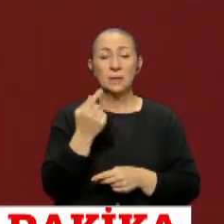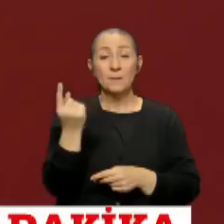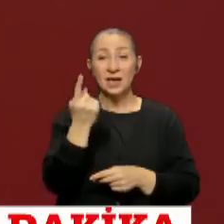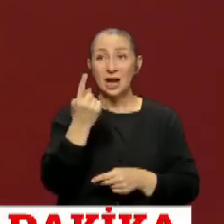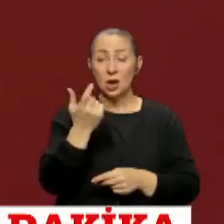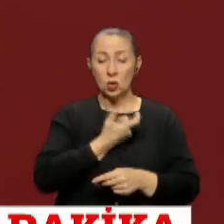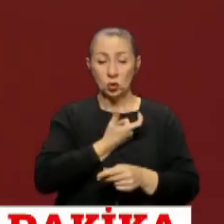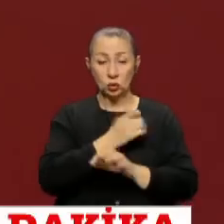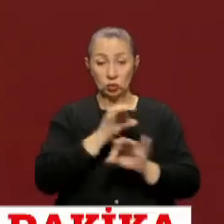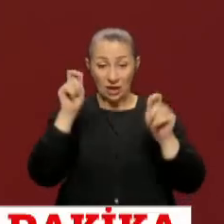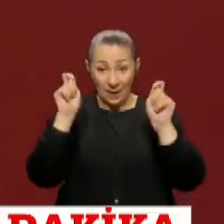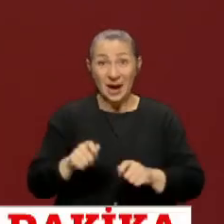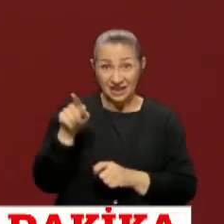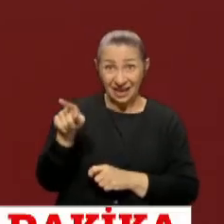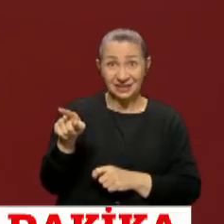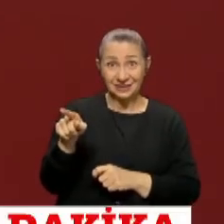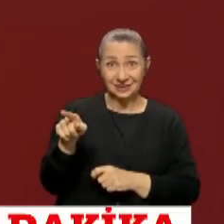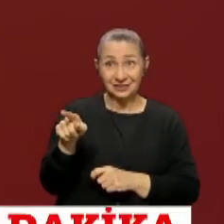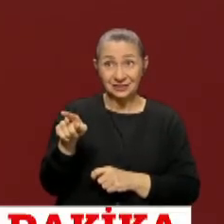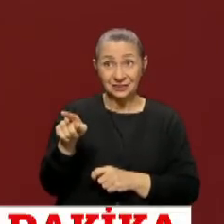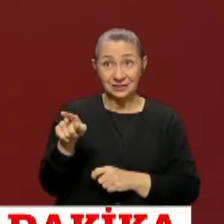Birileri hukuksuzluk yaparken,